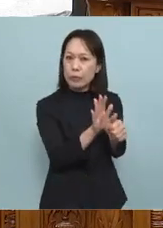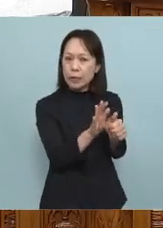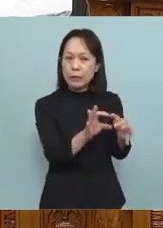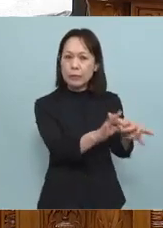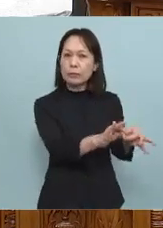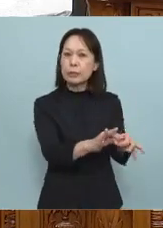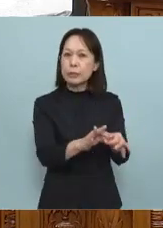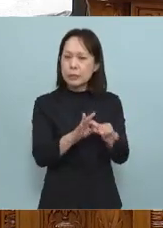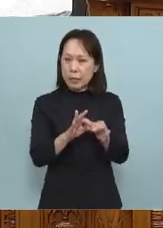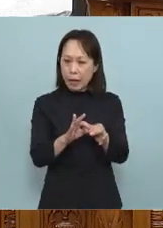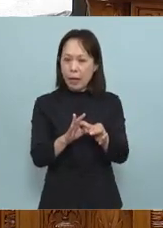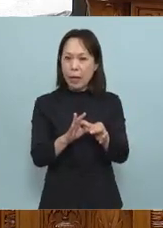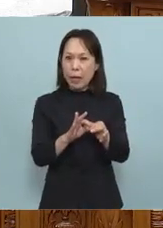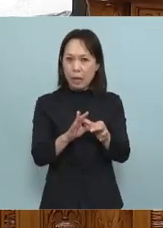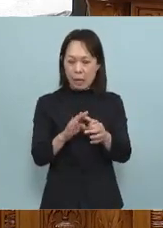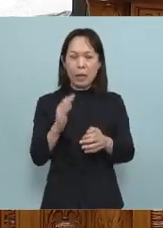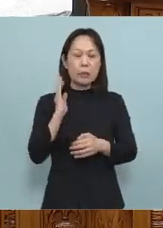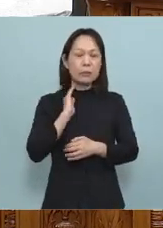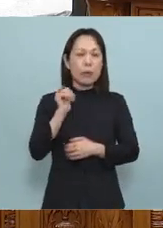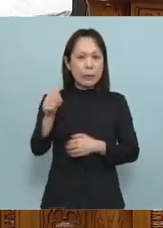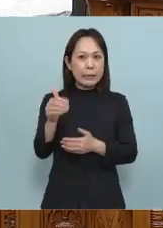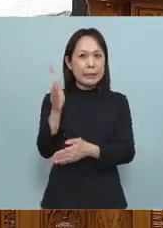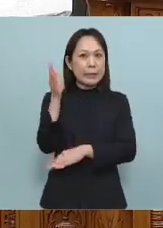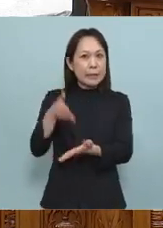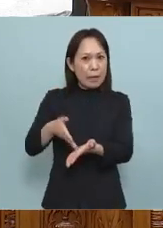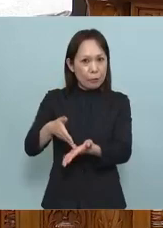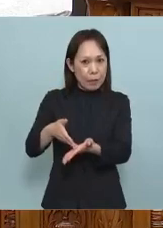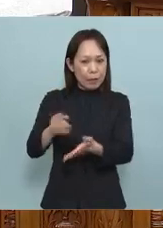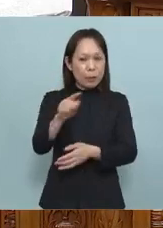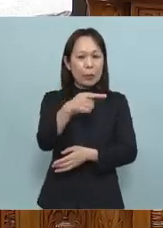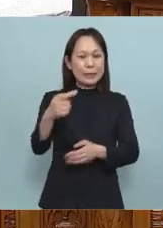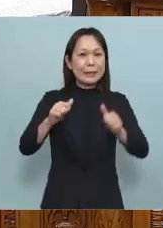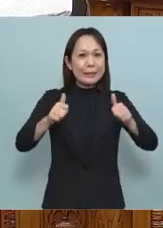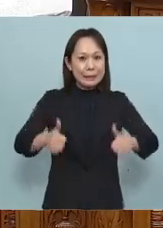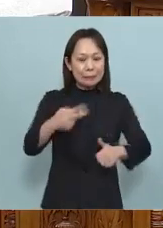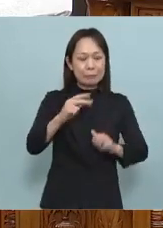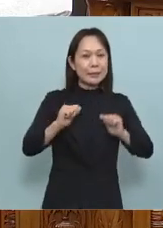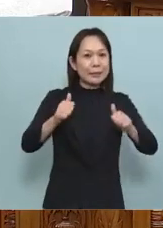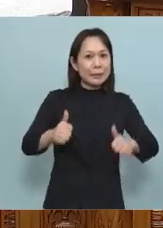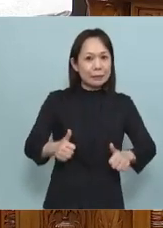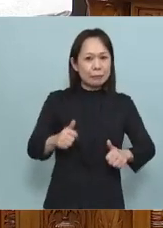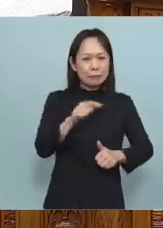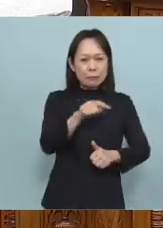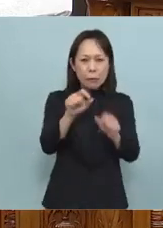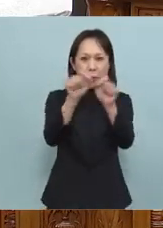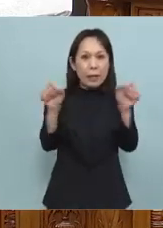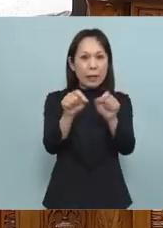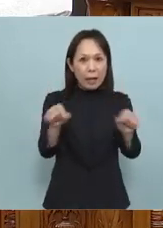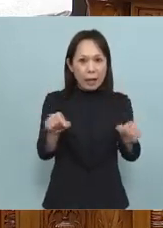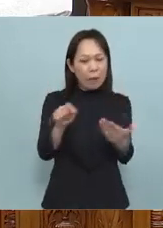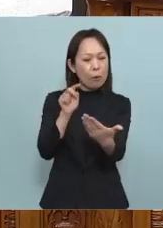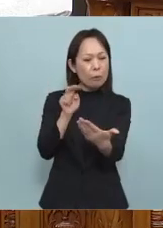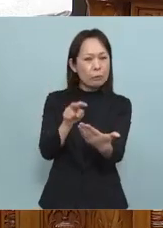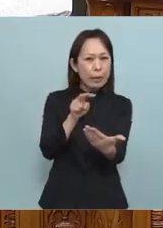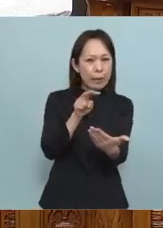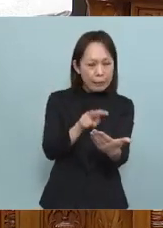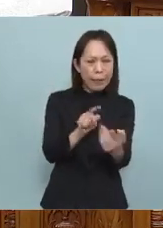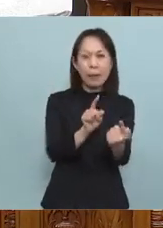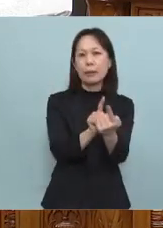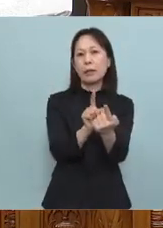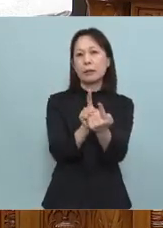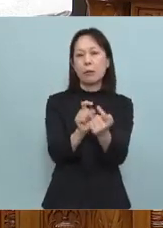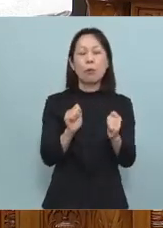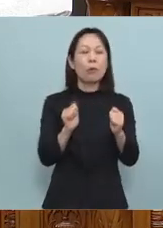7月の総理談話と一審二審の事実認定の結果を踏まえて対応していくことと